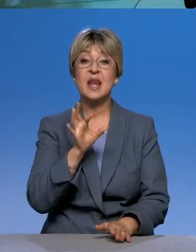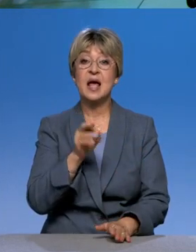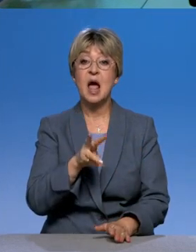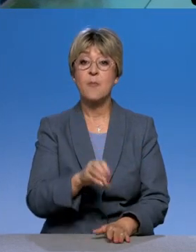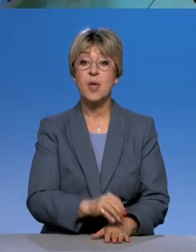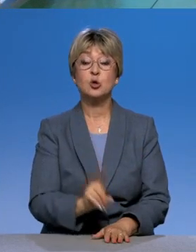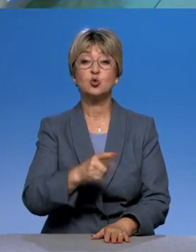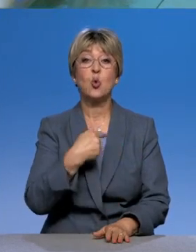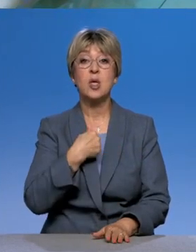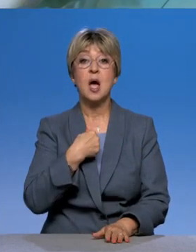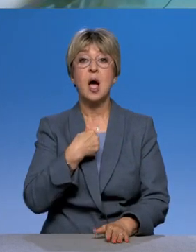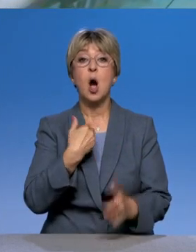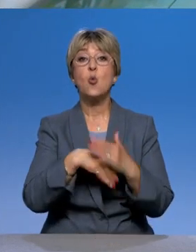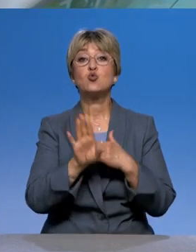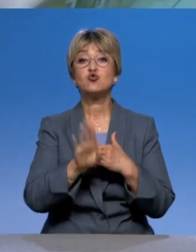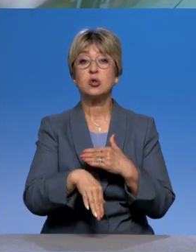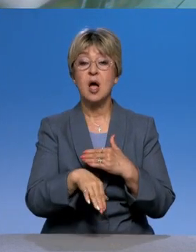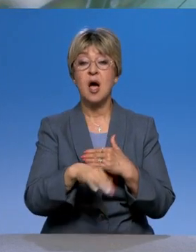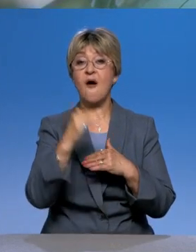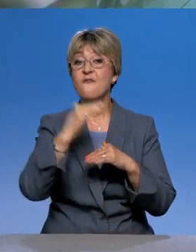ушла почти в 8:00.